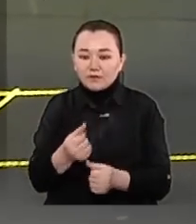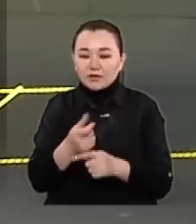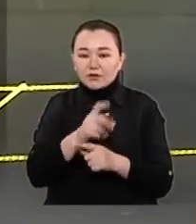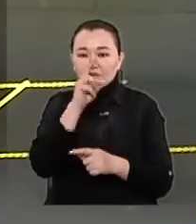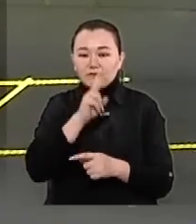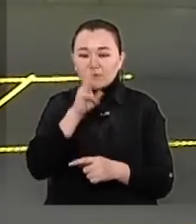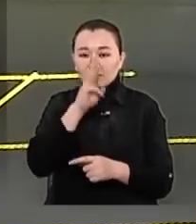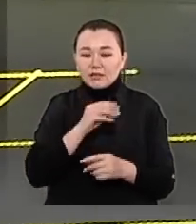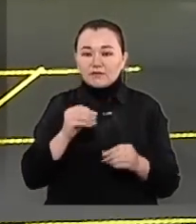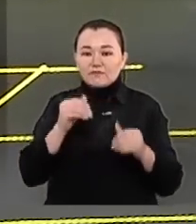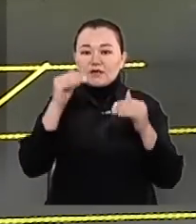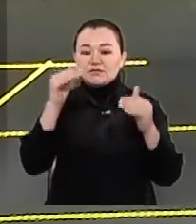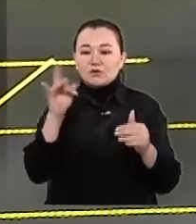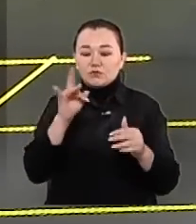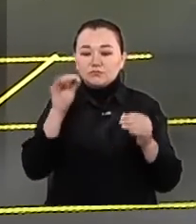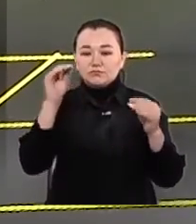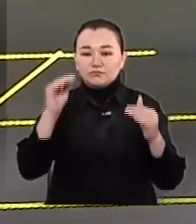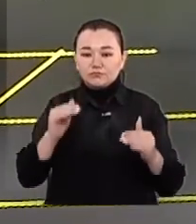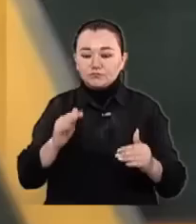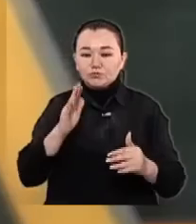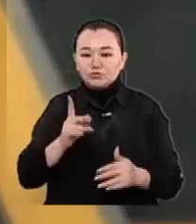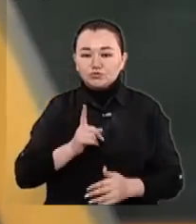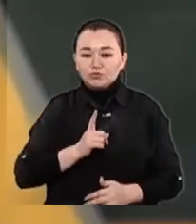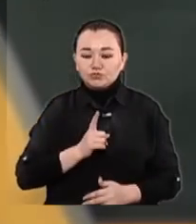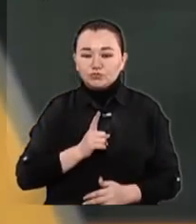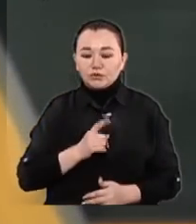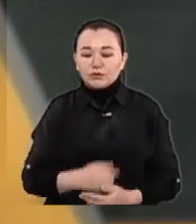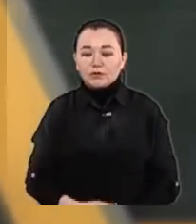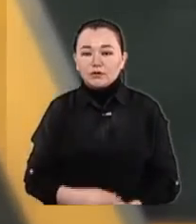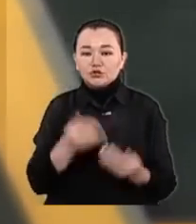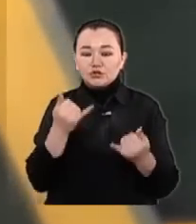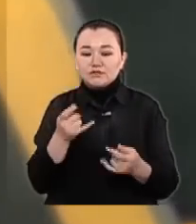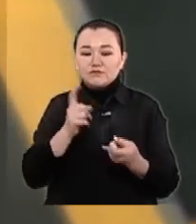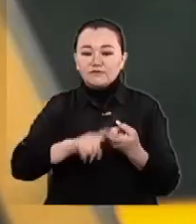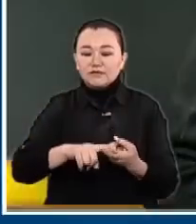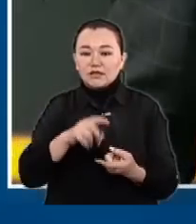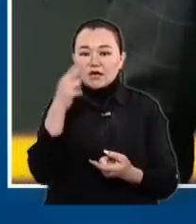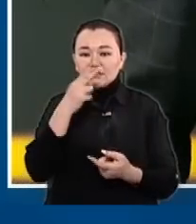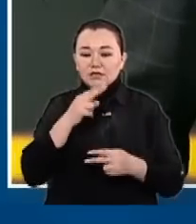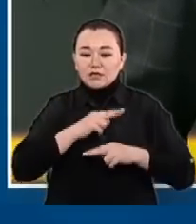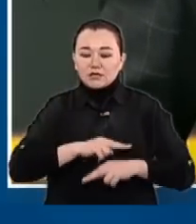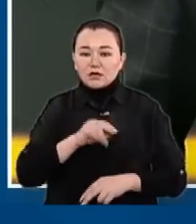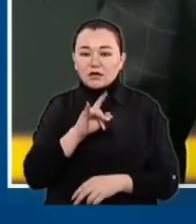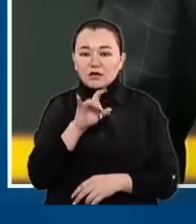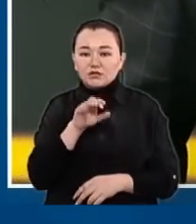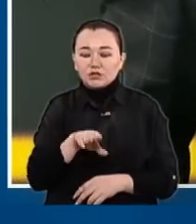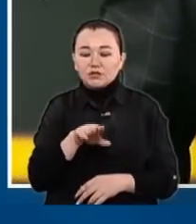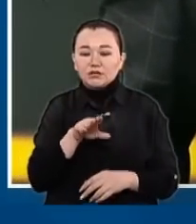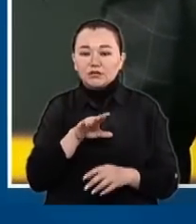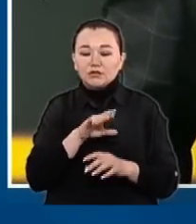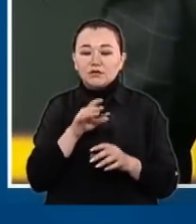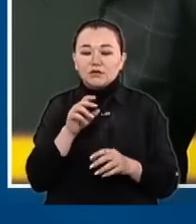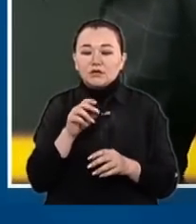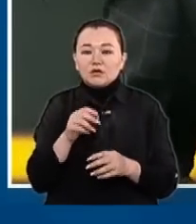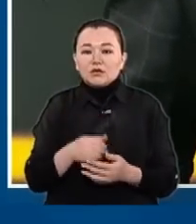ай көлемінде инфляция деңгейі де түседі деп күтілуде. Қазір бізбен байланыста Астанадағы әріптесім Аршат Әділжанқызы.